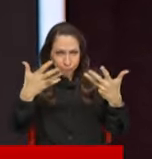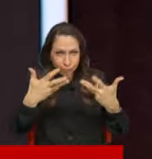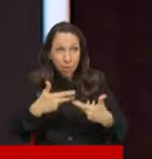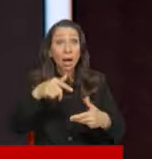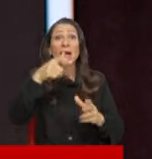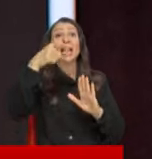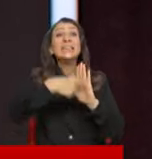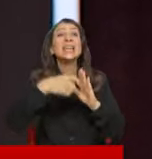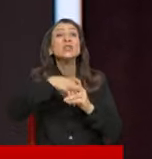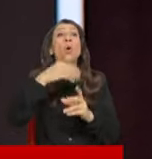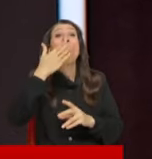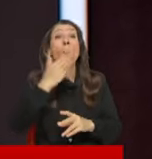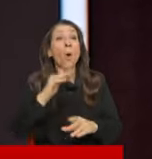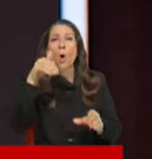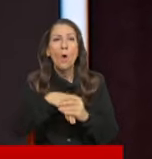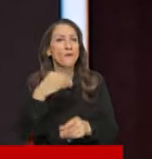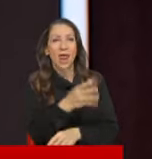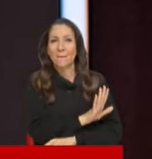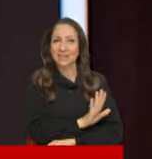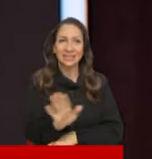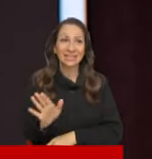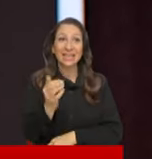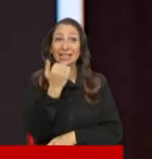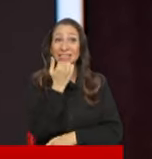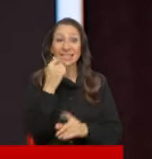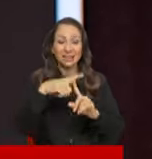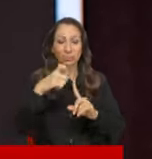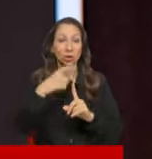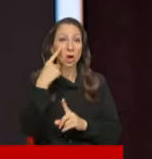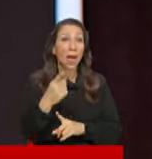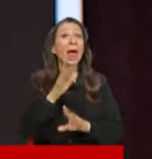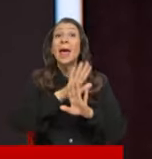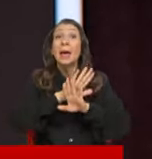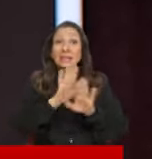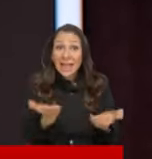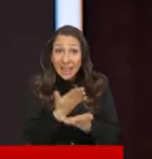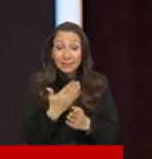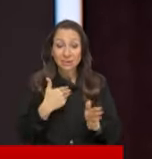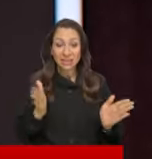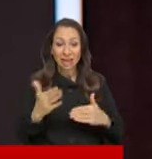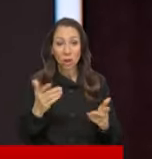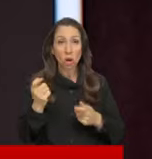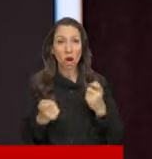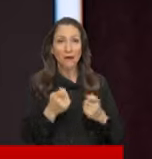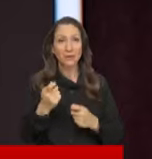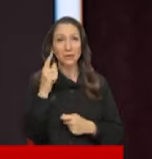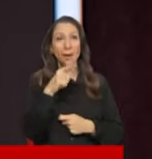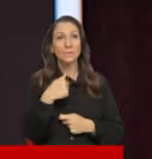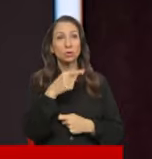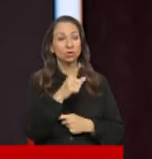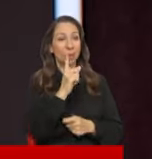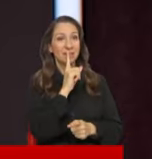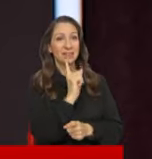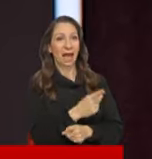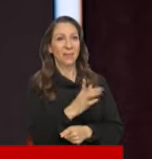Seçmen listesinde olmayan hiç kimse oy kullanamaz geçici bir kimlikle Çünkü bizim sandık görevlilerimiz zaten biz onlara